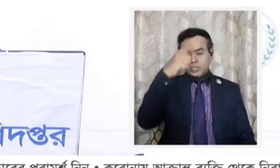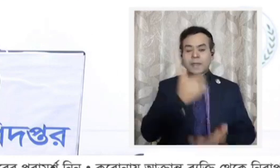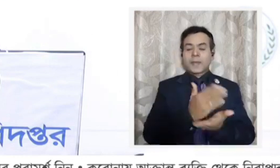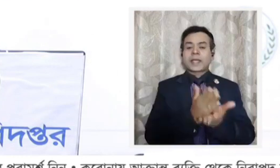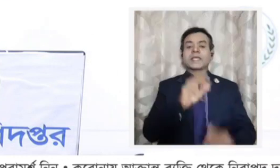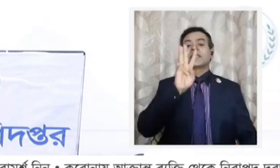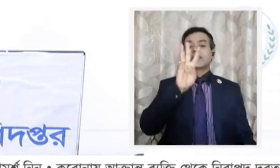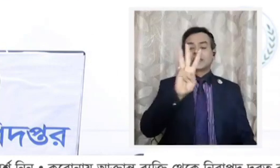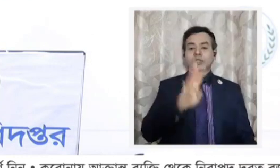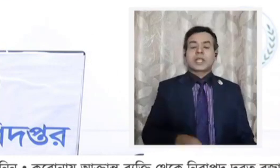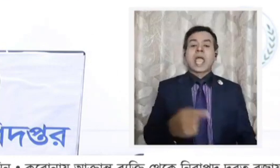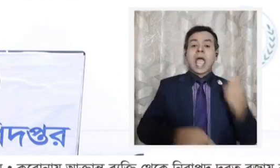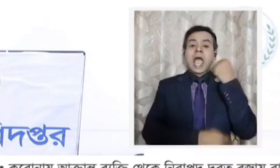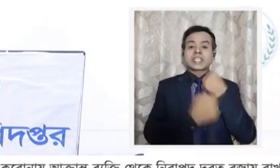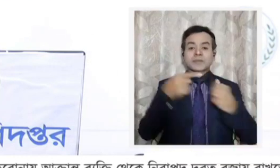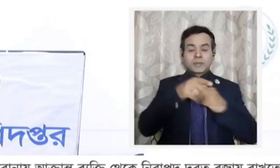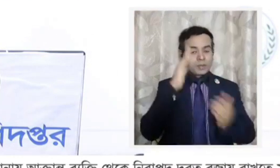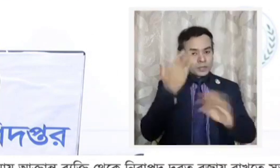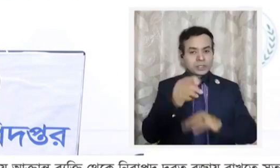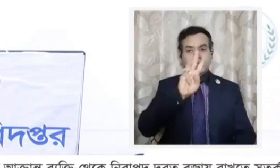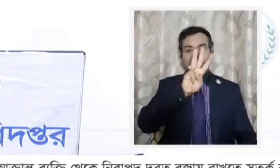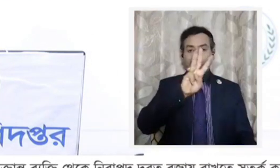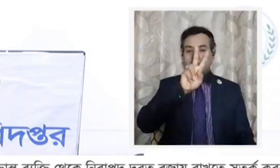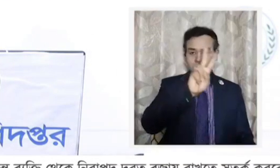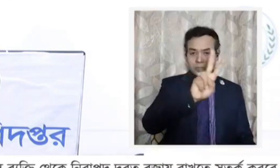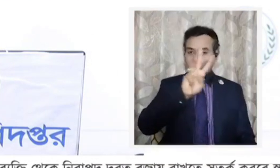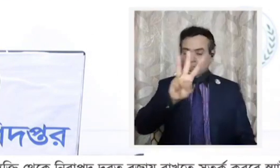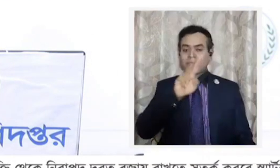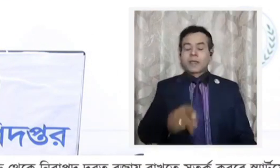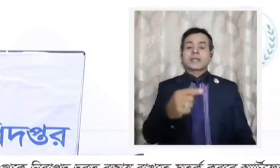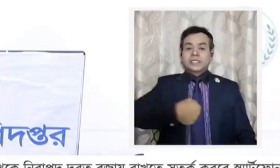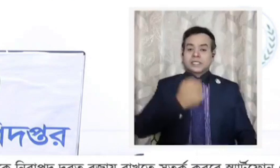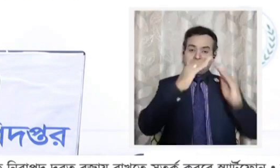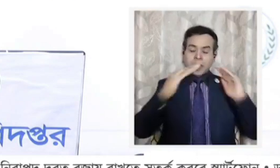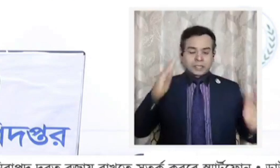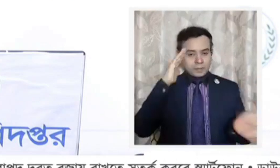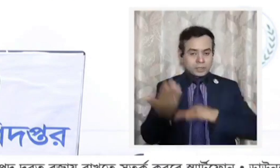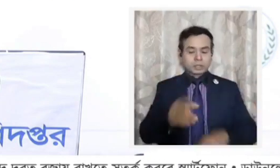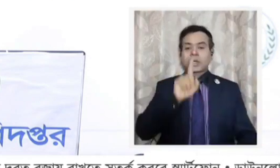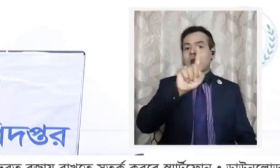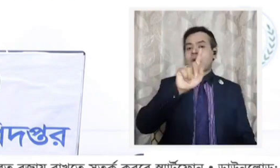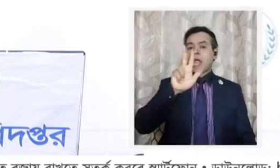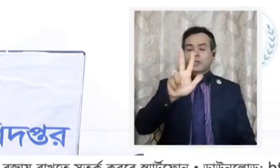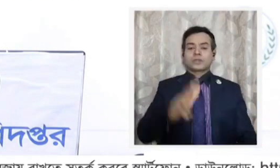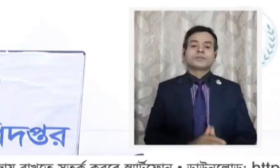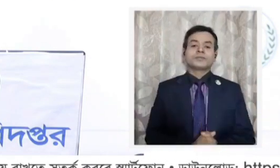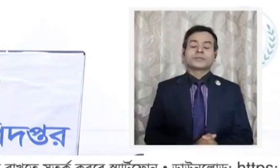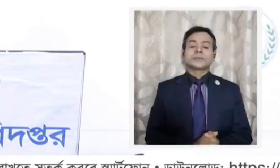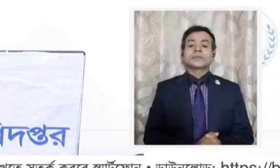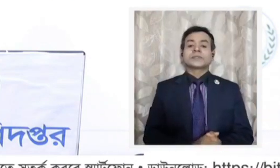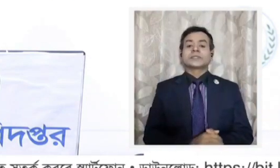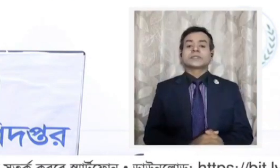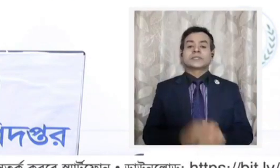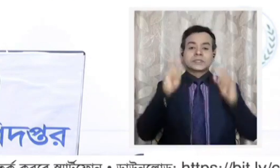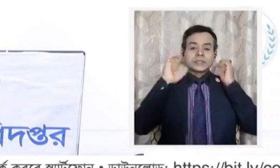5 জন, রংপুর 1 জন, সিলেট 2 জন এবং বরিশাল বিভাগে 3 জন। হাসপাতালে মৃত্যুবরণ করেছেন 23 জন, বাড়িতে